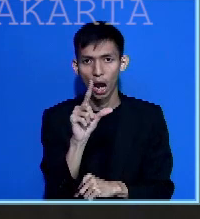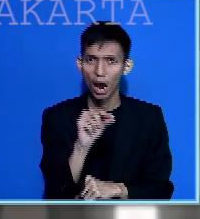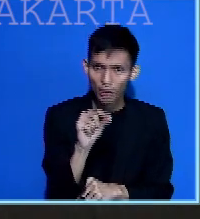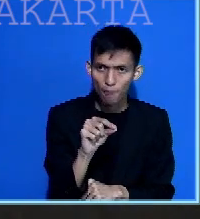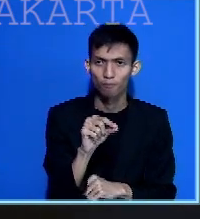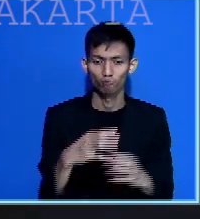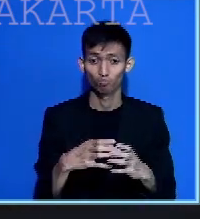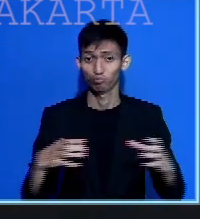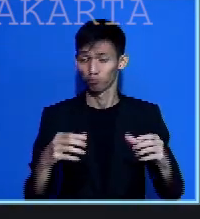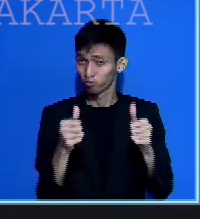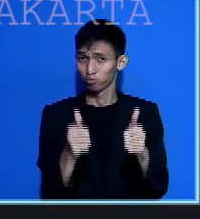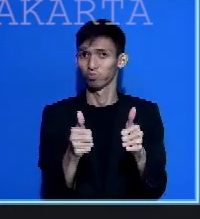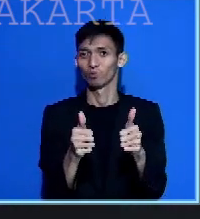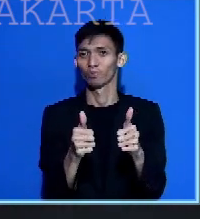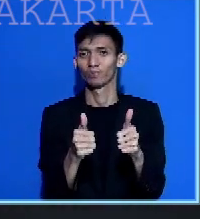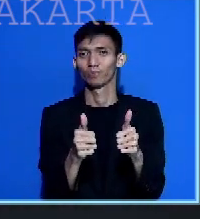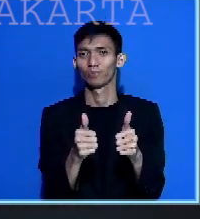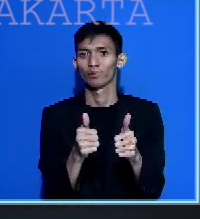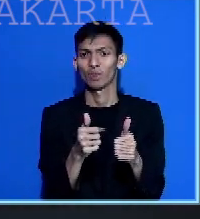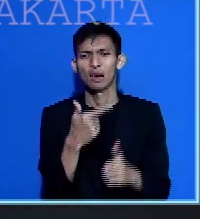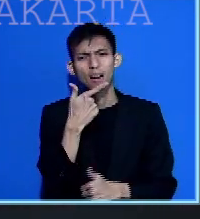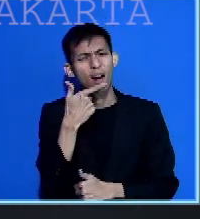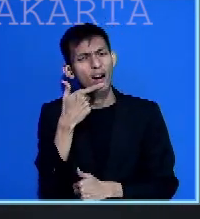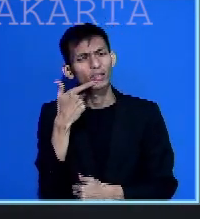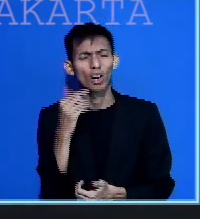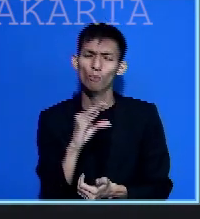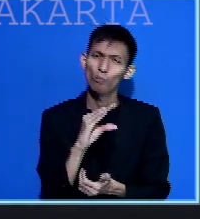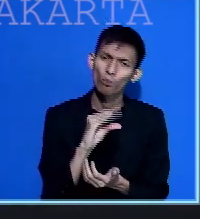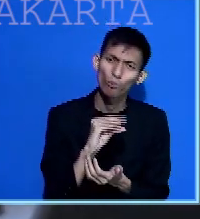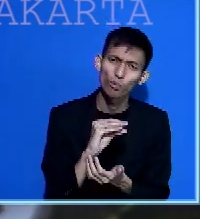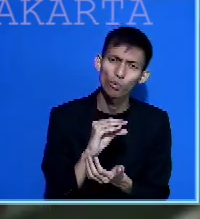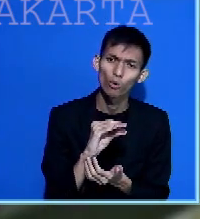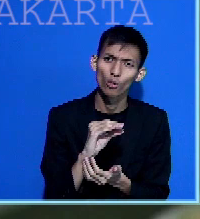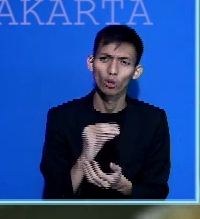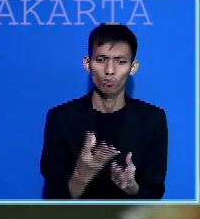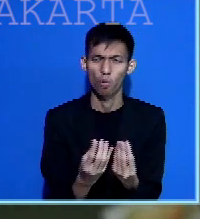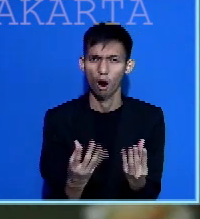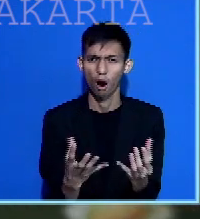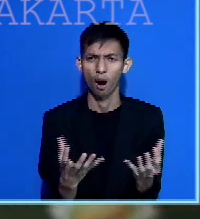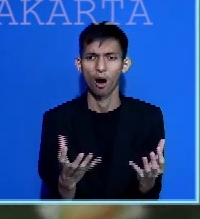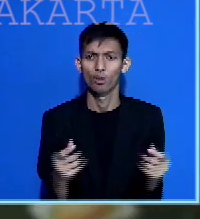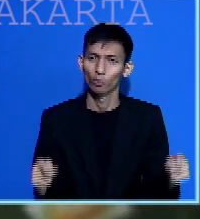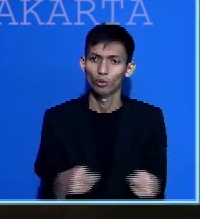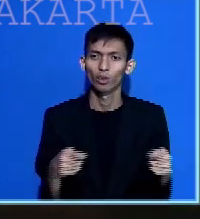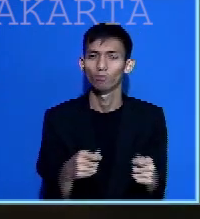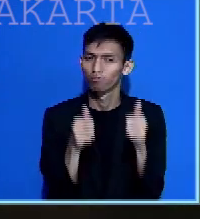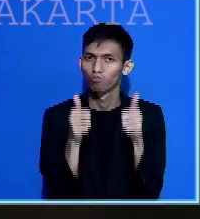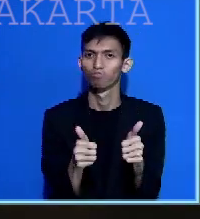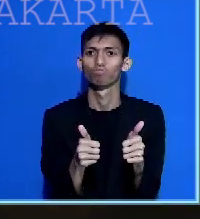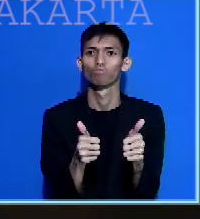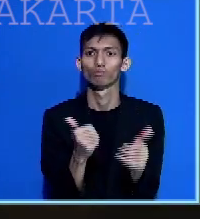disantap ramai-ramai dan empuk karena dimasak cukup lama, sekitar 2 jam, sehingga bumbu benar-benar meresap ke dalam